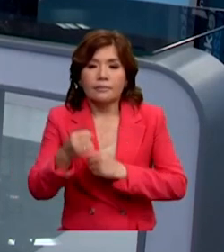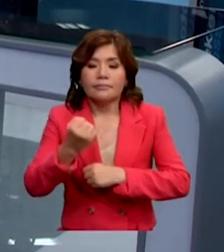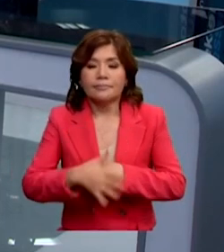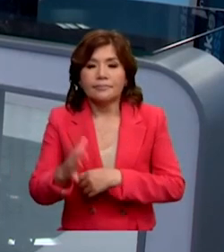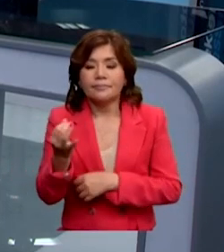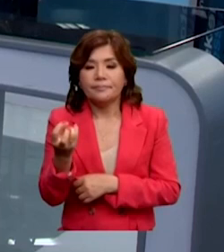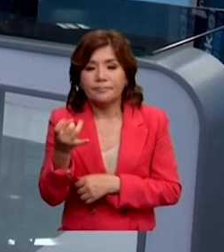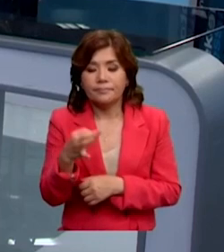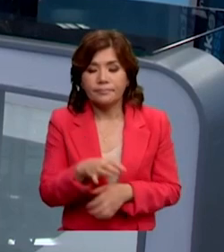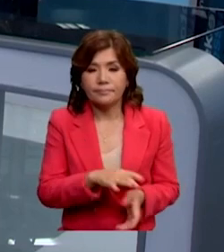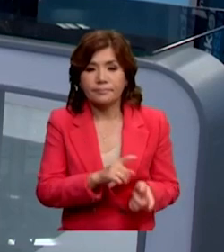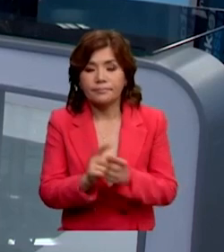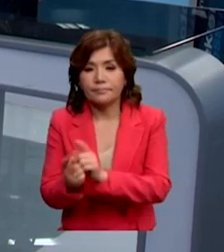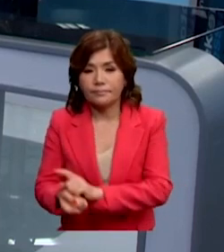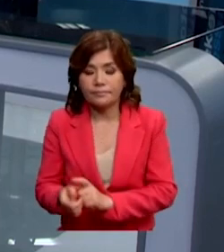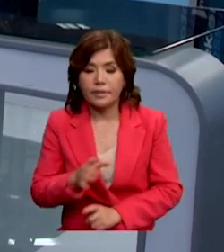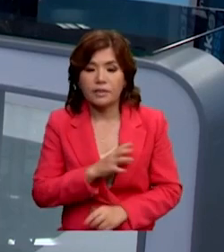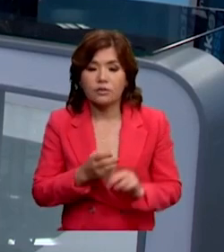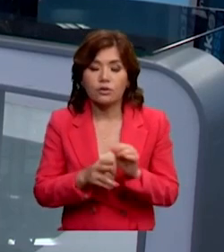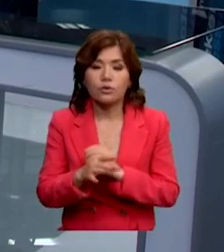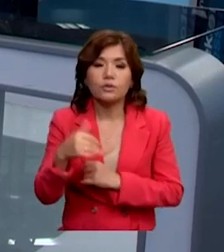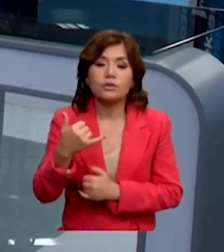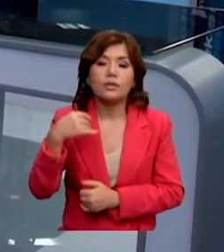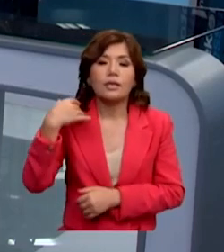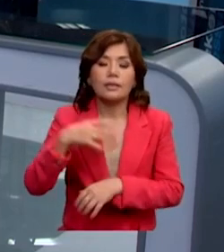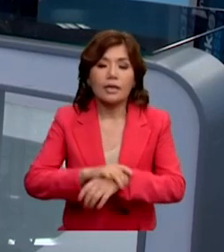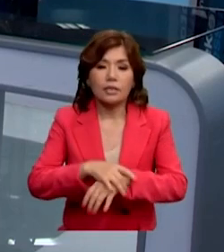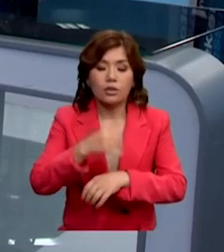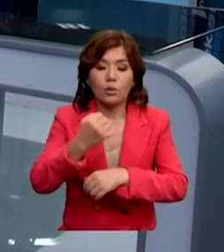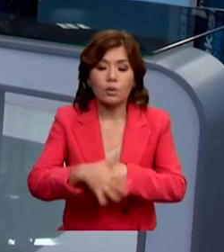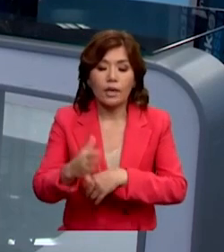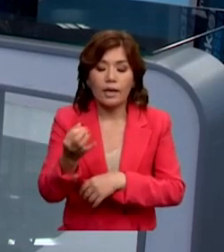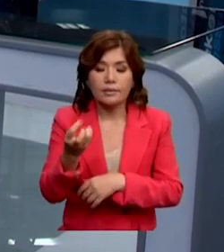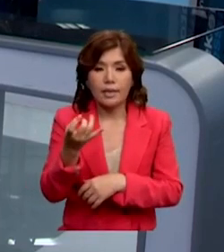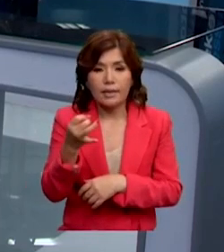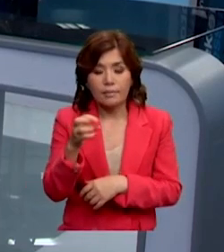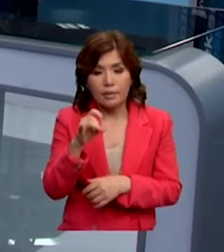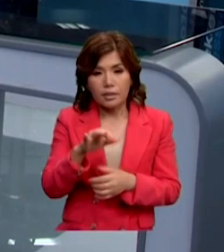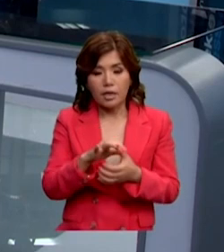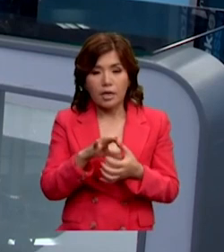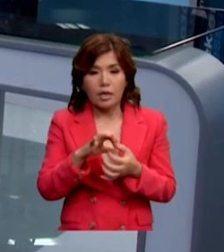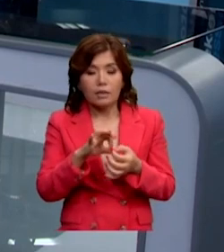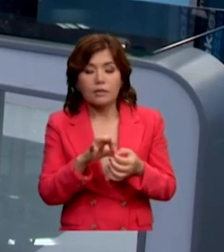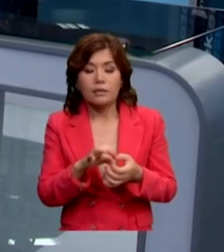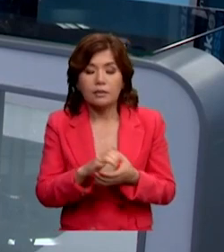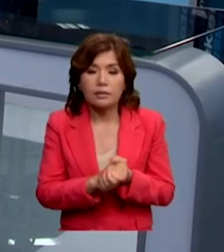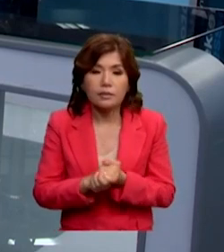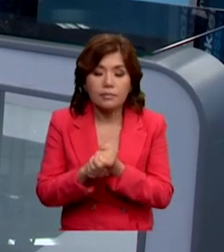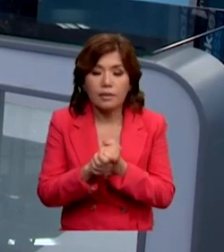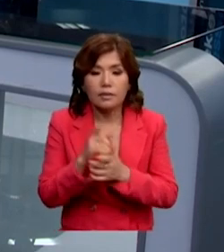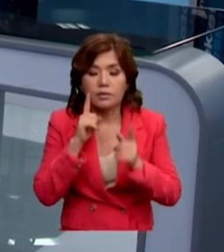қарай ауса бастады. Осы орайда бүгін Ташкентте Орталық Азияның араб елдерімен ынтымақтастығы талқыланған жиын